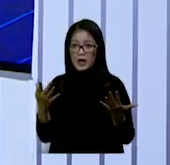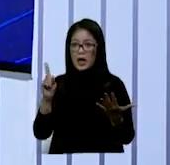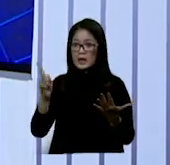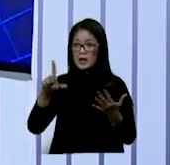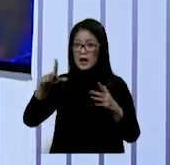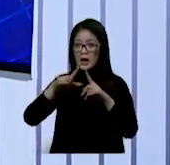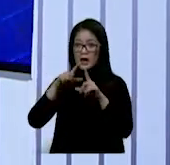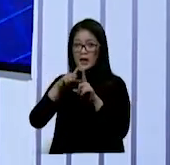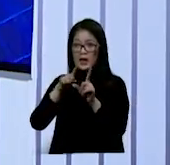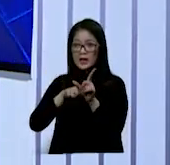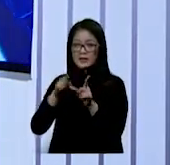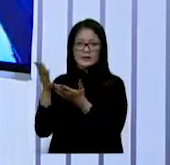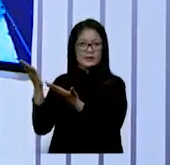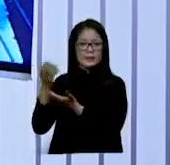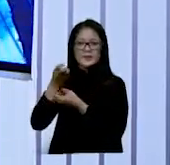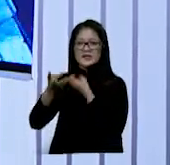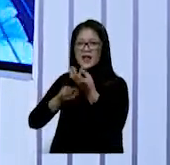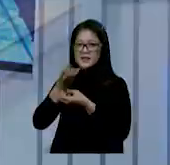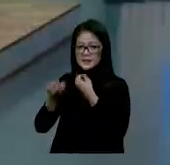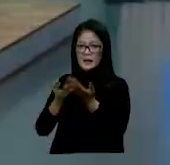untuk Anda. Silakan, Lady.